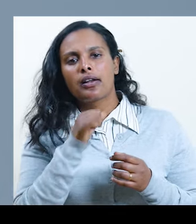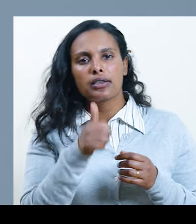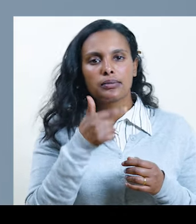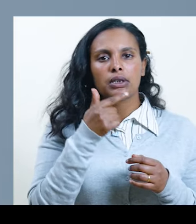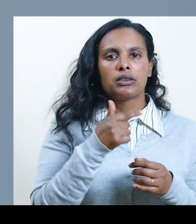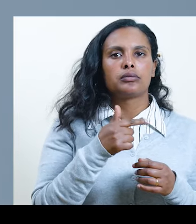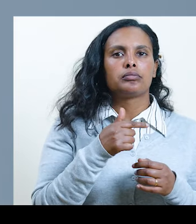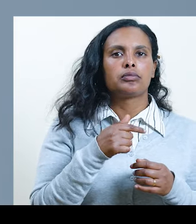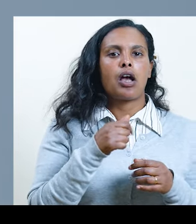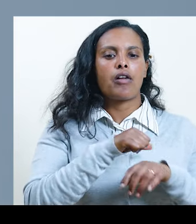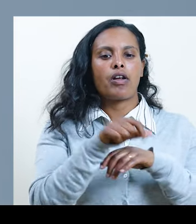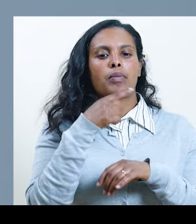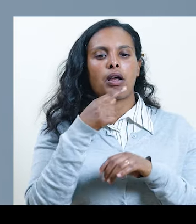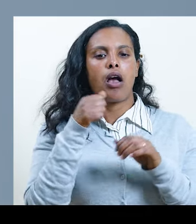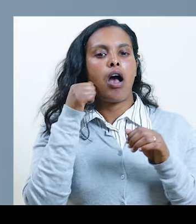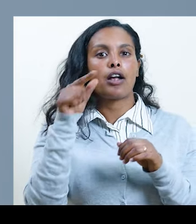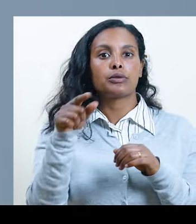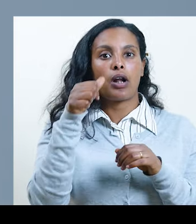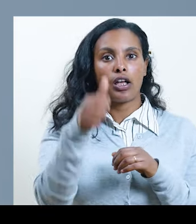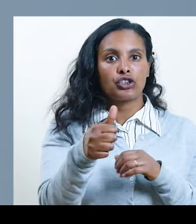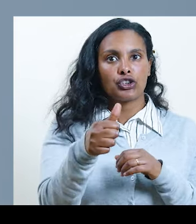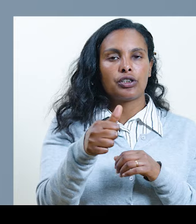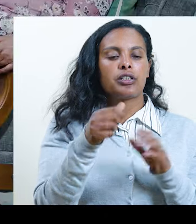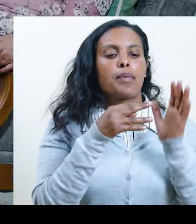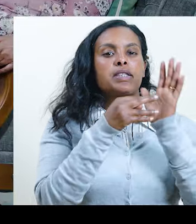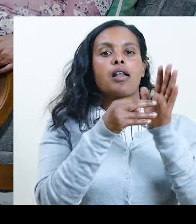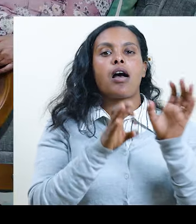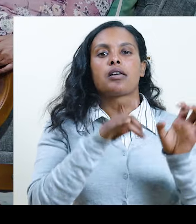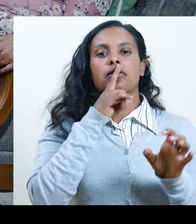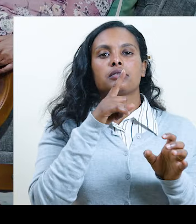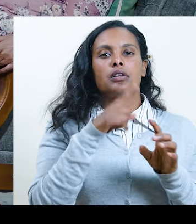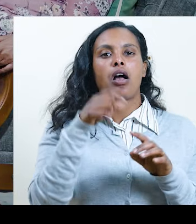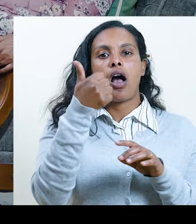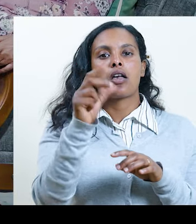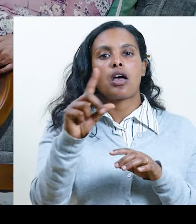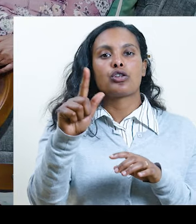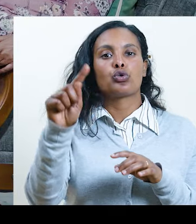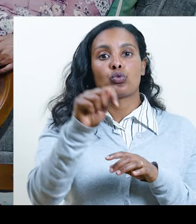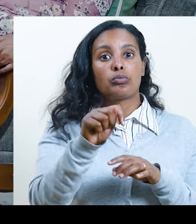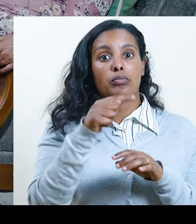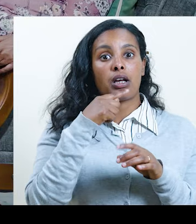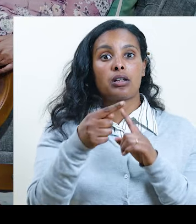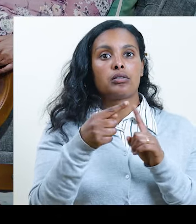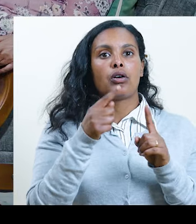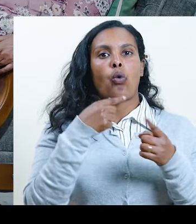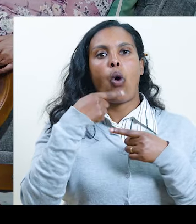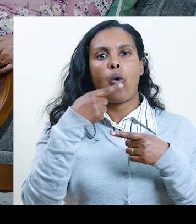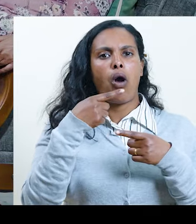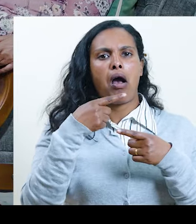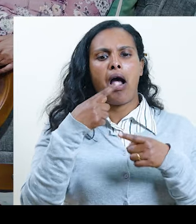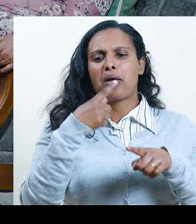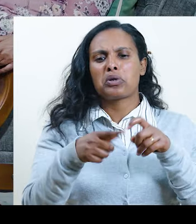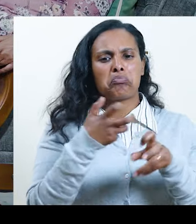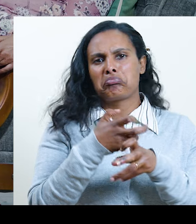ብቻሽን አይደለሽም ብለሽ ያልፋል ብለሽ አንቺም ራስሽንም እንደማሳያ አድርገሽ አያንቱን መፈለግ መቻልሽ፣ ቋንቋ